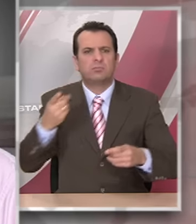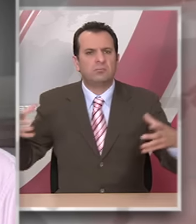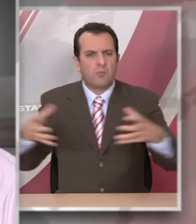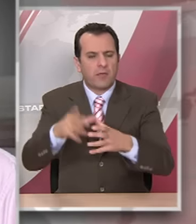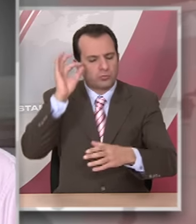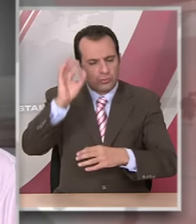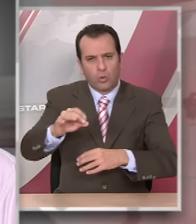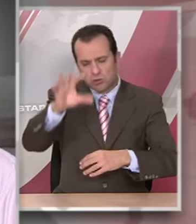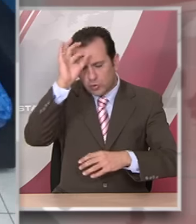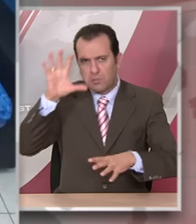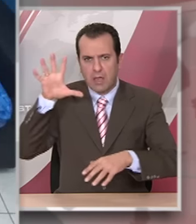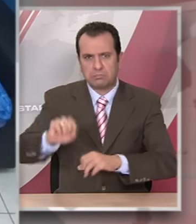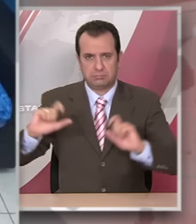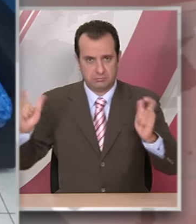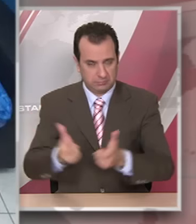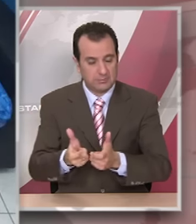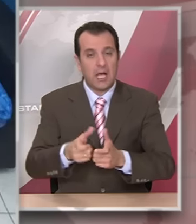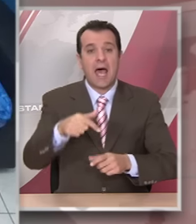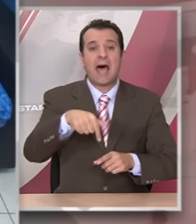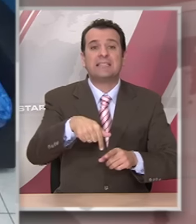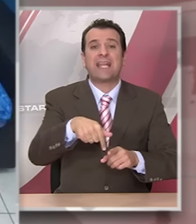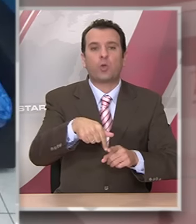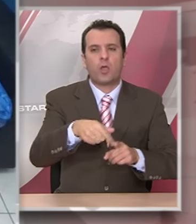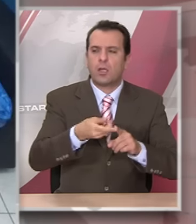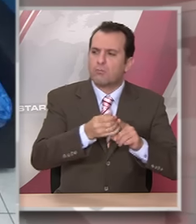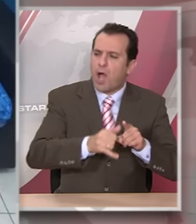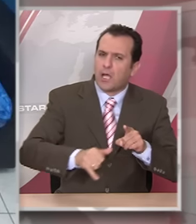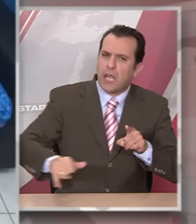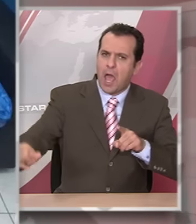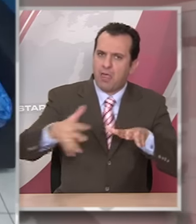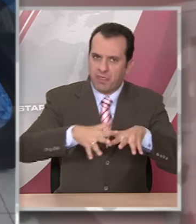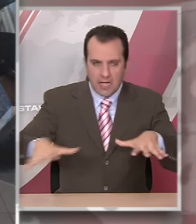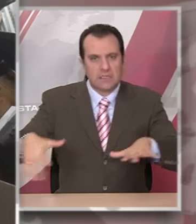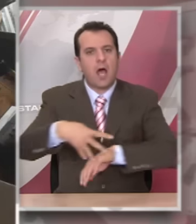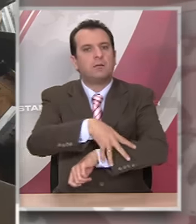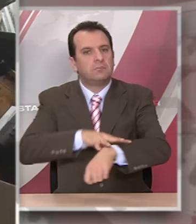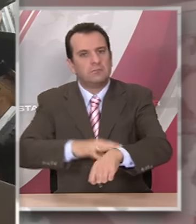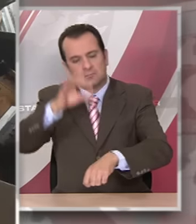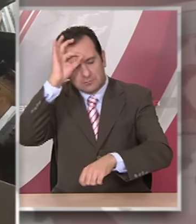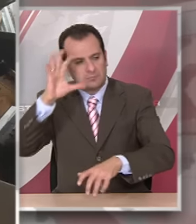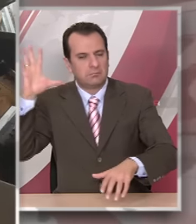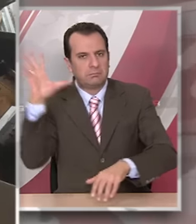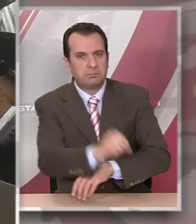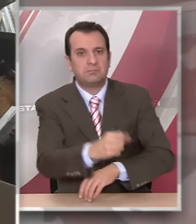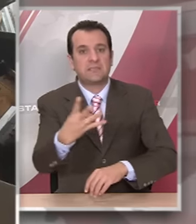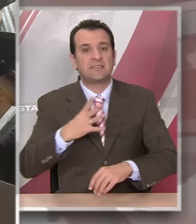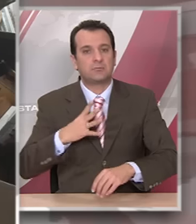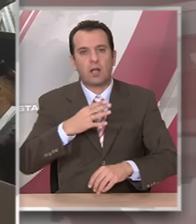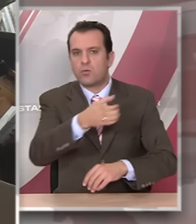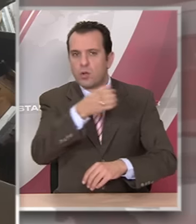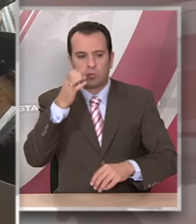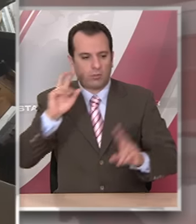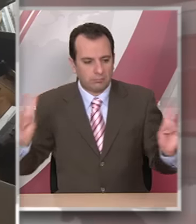η περιοχή του Τατοίου μπορεί να είναι μακριά από τη θάλασσα, αλλά αυτό δεν εμπόδισε τους άνδρες του λιμενικού να συλλάβουν 4 άτομα που στην κατοχή τους, όπως είπες και εσύ, είχαν ποσότητες